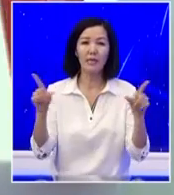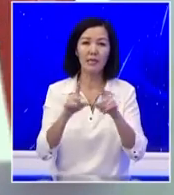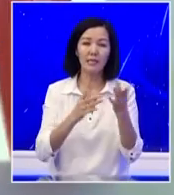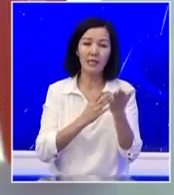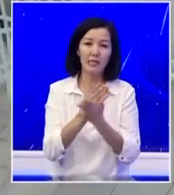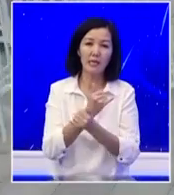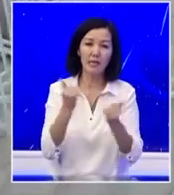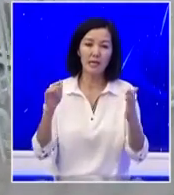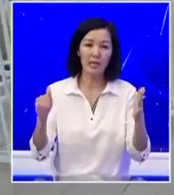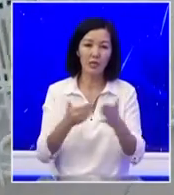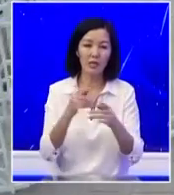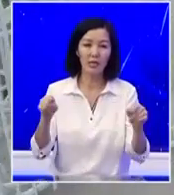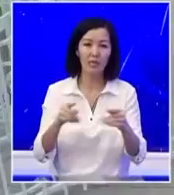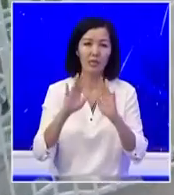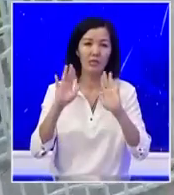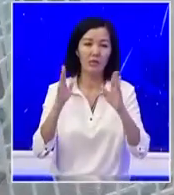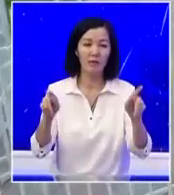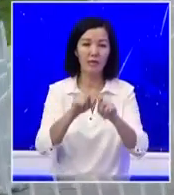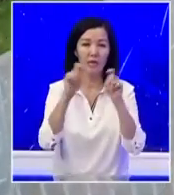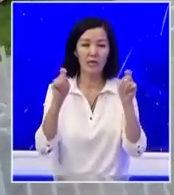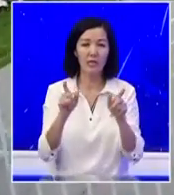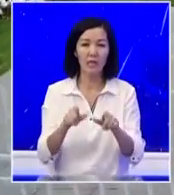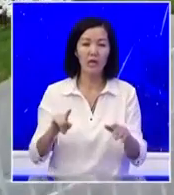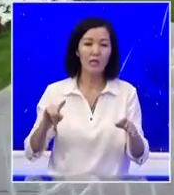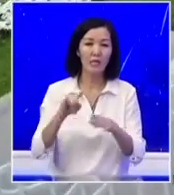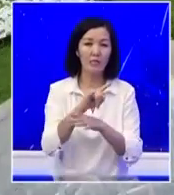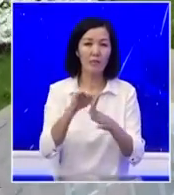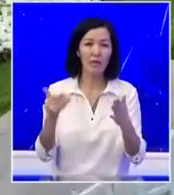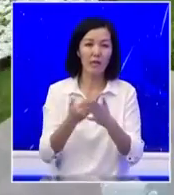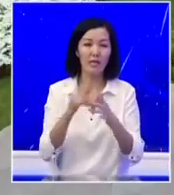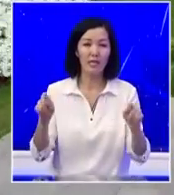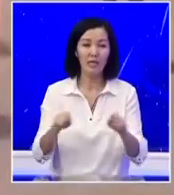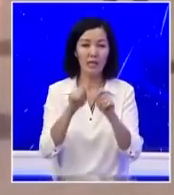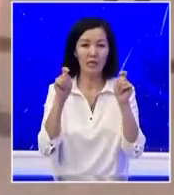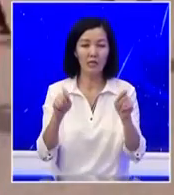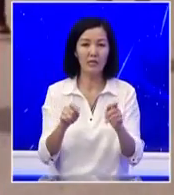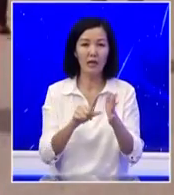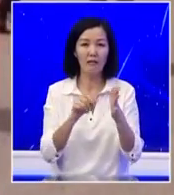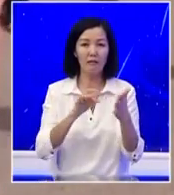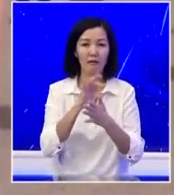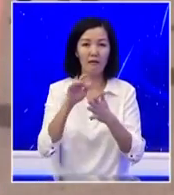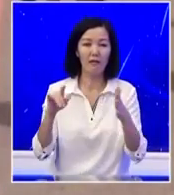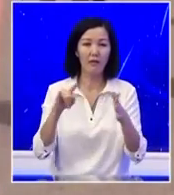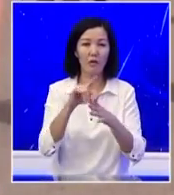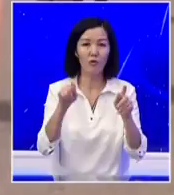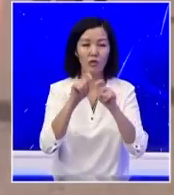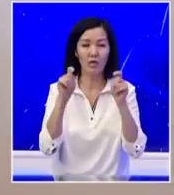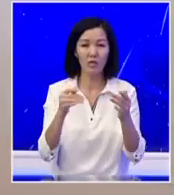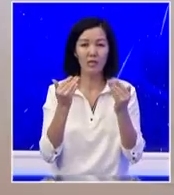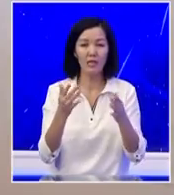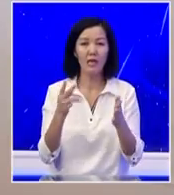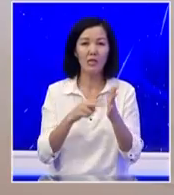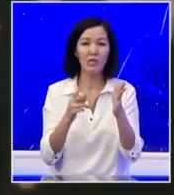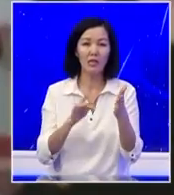қайта жанданады. Саябақтар ашылады. Жолаушыларға арналған әуе тасымалының жұмысы қалпына келеді. Бұған дейін 6 қаланың әуежайы ашылса, енді оған тағы